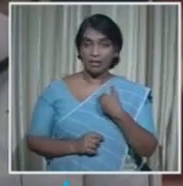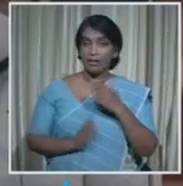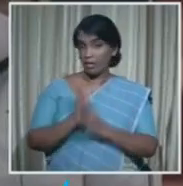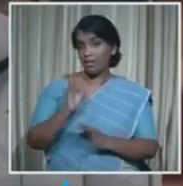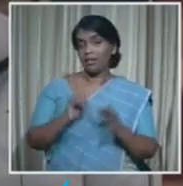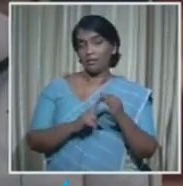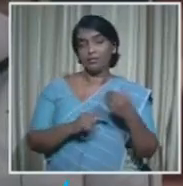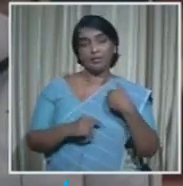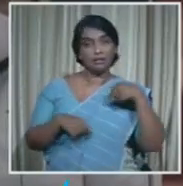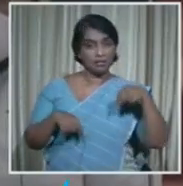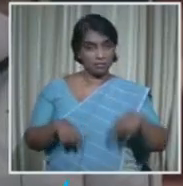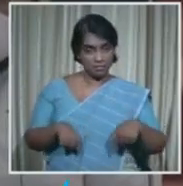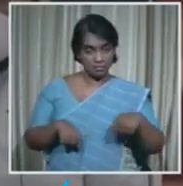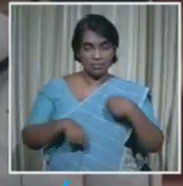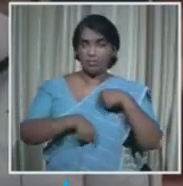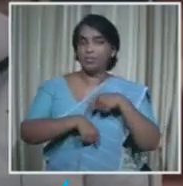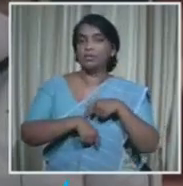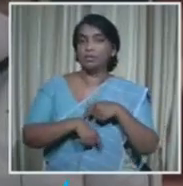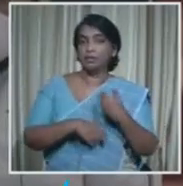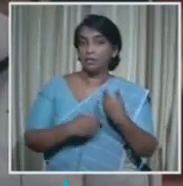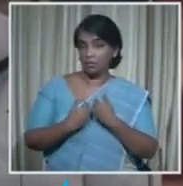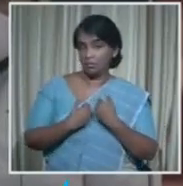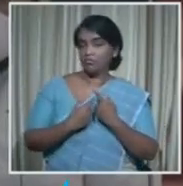Mantriwar ek vidiyat mamme velave.